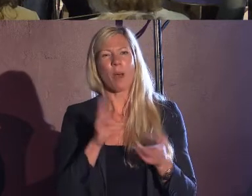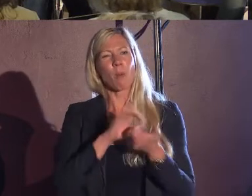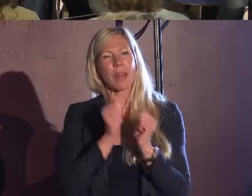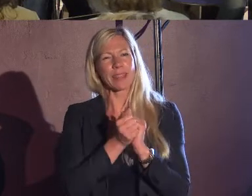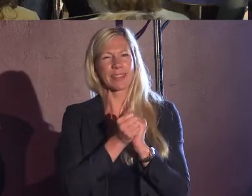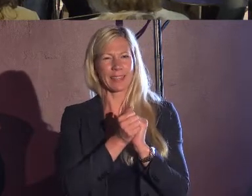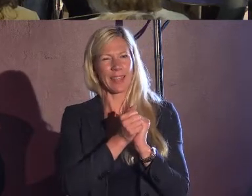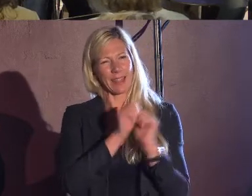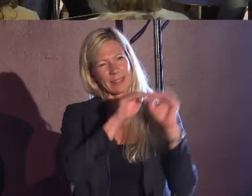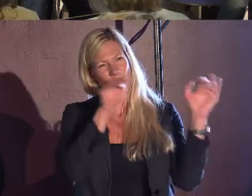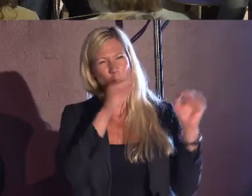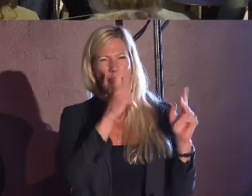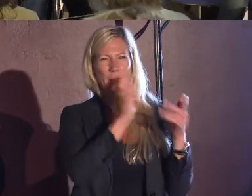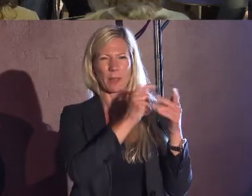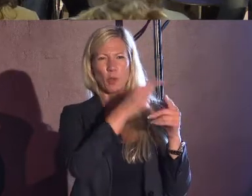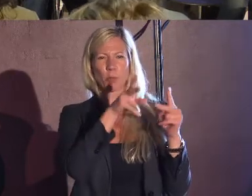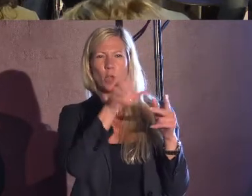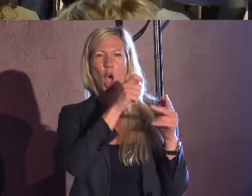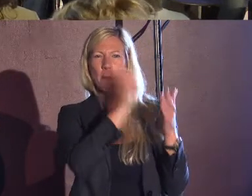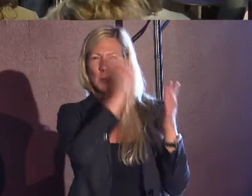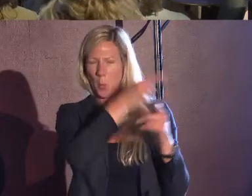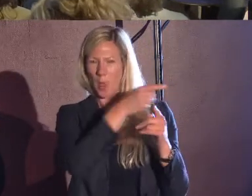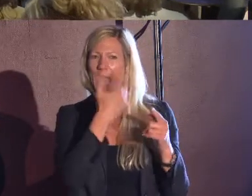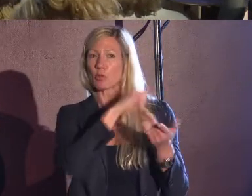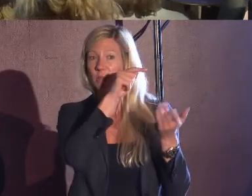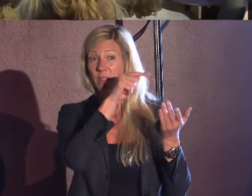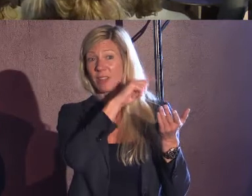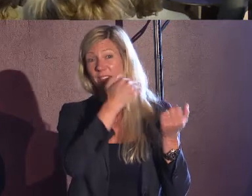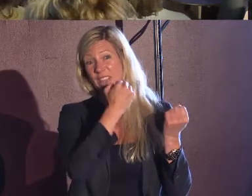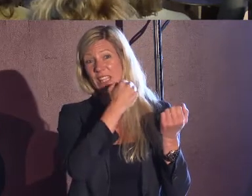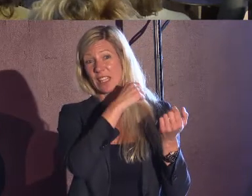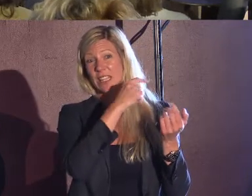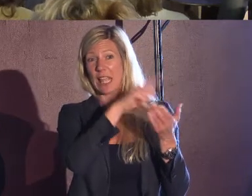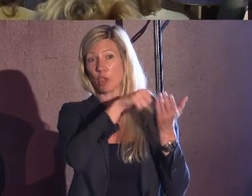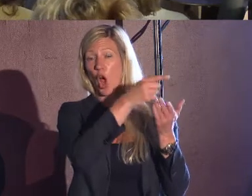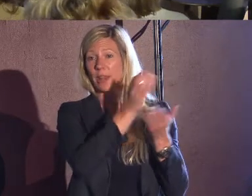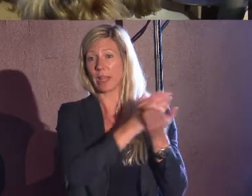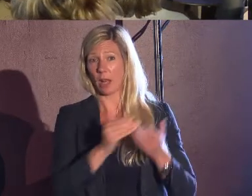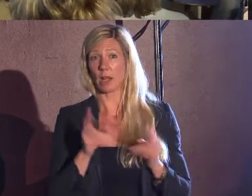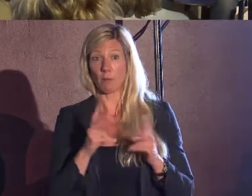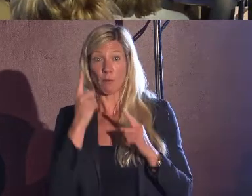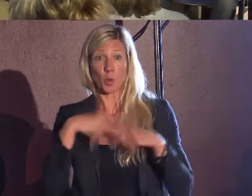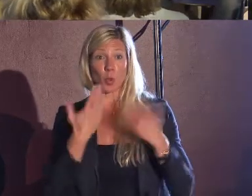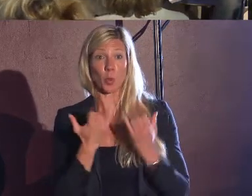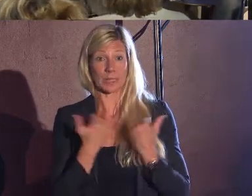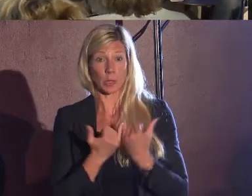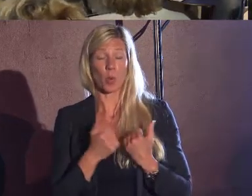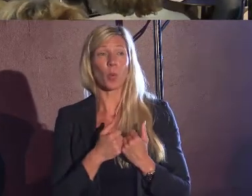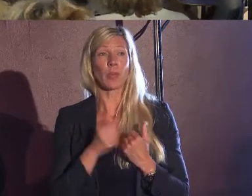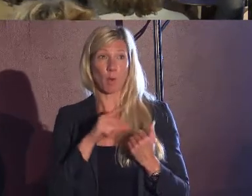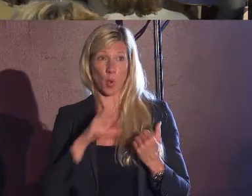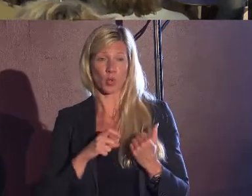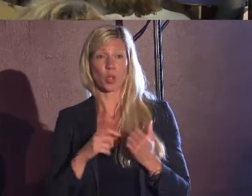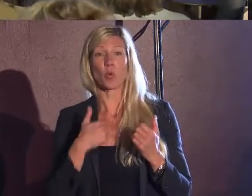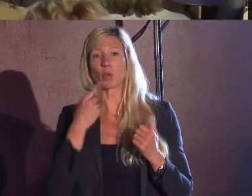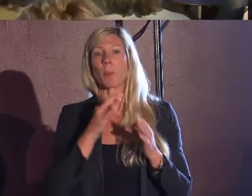politikernivån eller beslutsfattarnivån är ju en väldigt central del, inte minst för oss kulturinstitutioner. Och jag tror precis